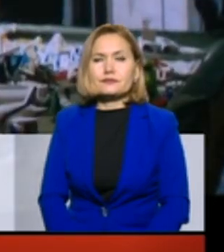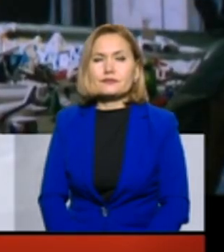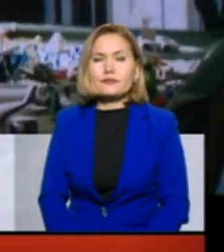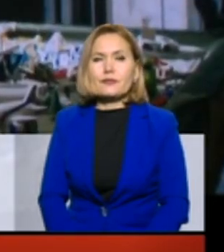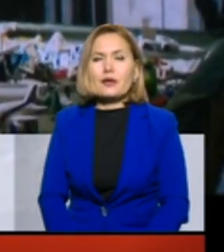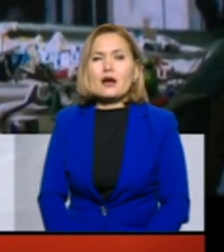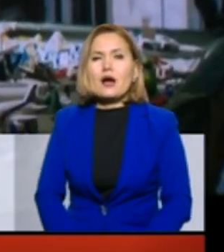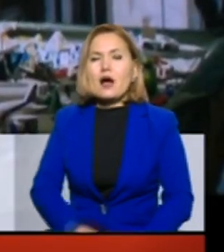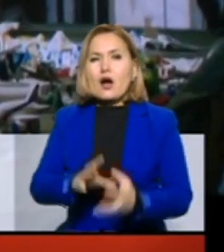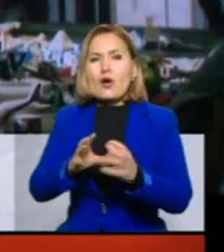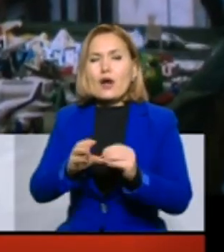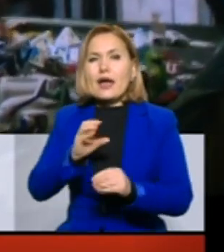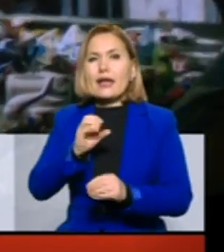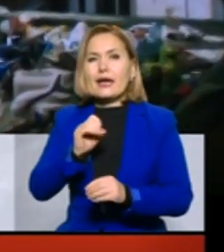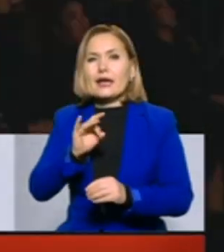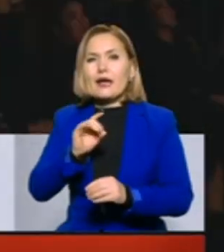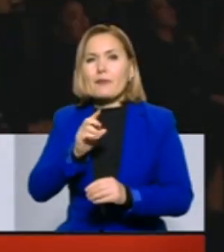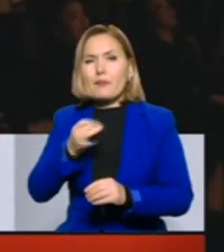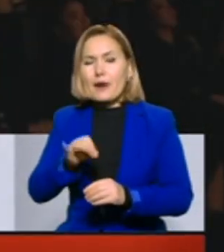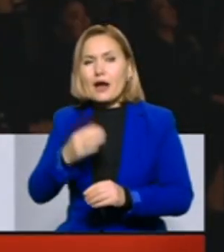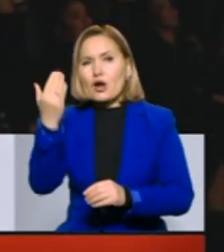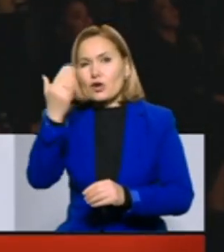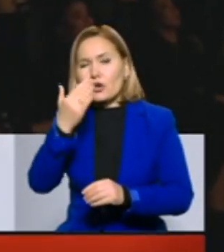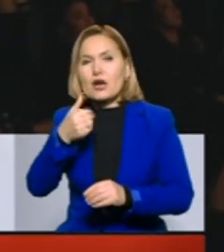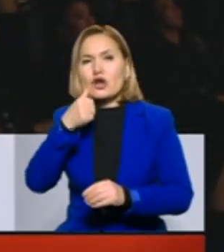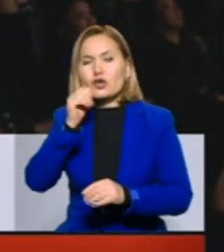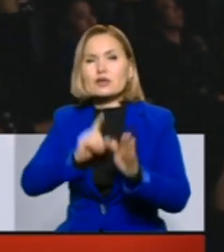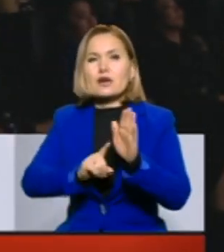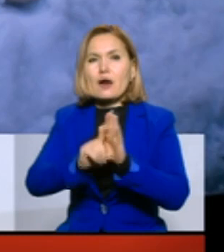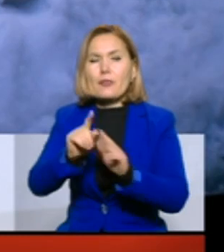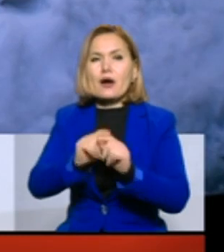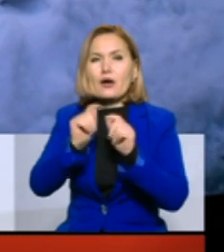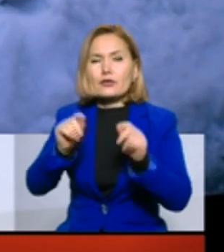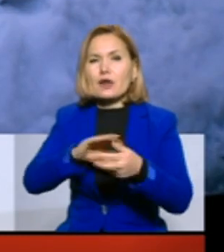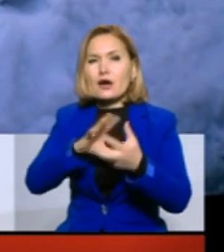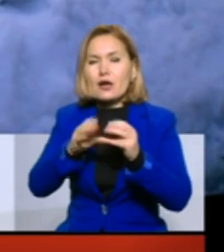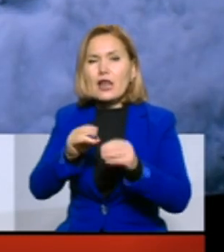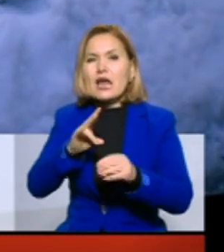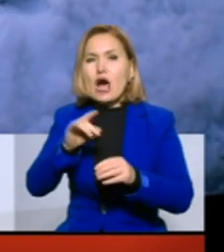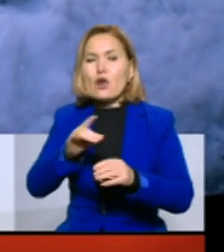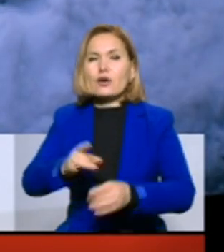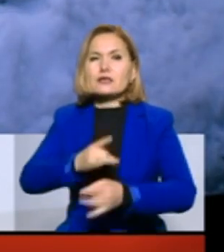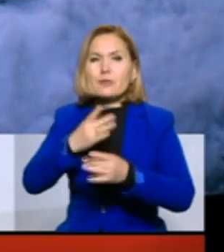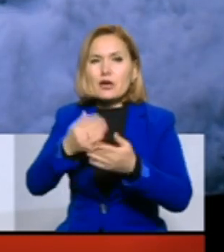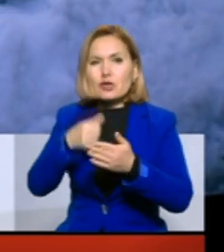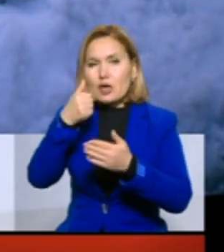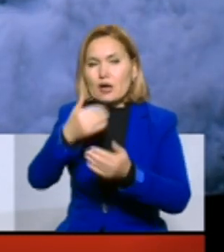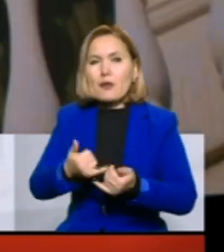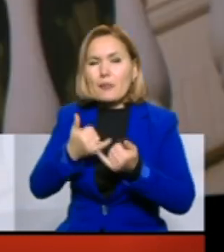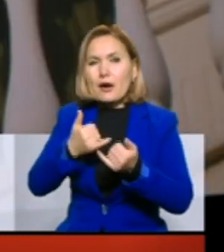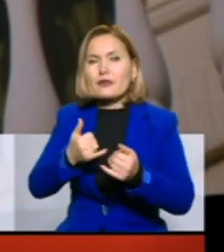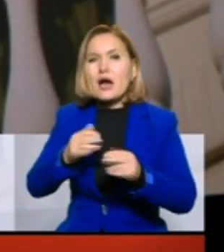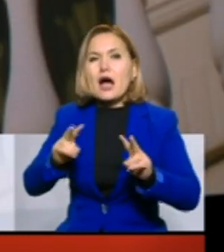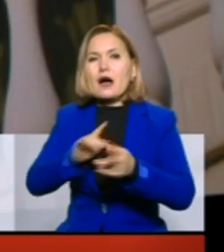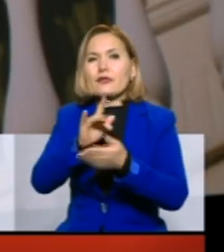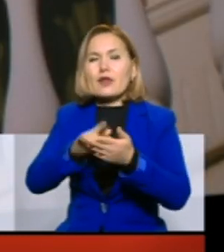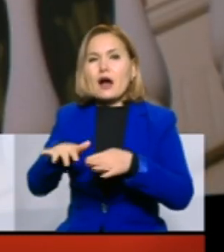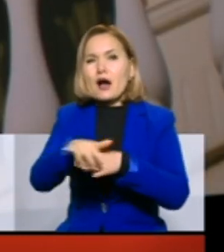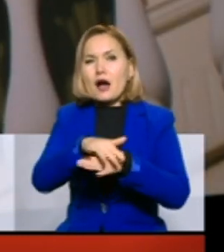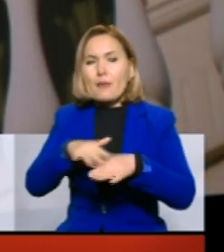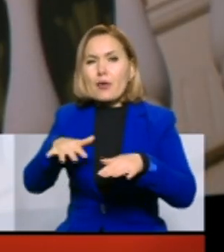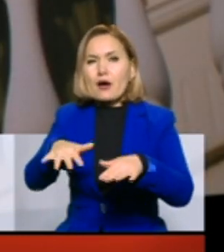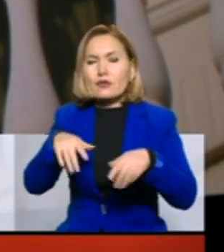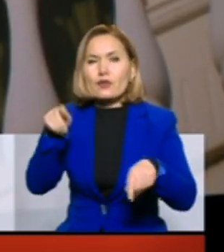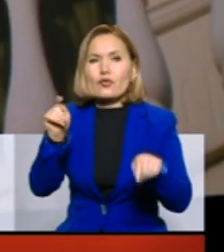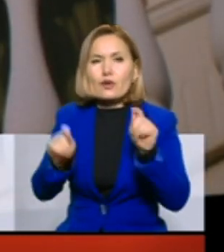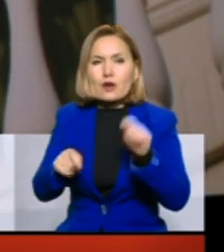Кеше Елордада Еркебай комедиясының жабық көрсетілімі өтті. Бұл фильм жыл басы Наурыз мерекесіне орай түсірілген. Елордалық тұрғындар жаңа туындыны